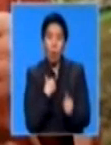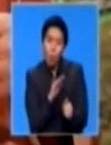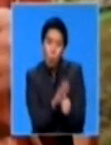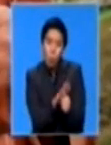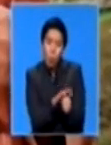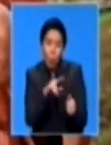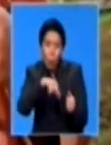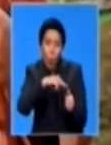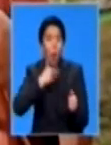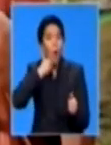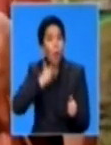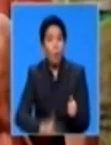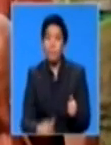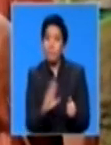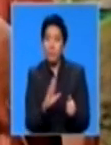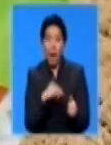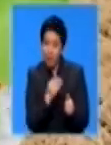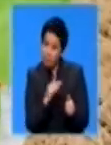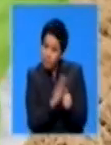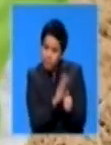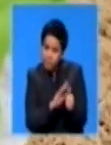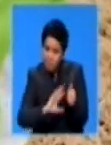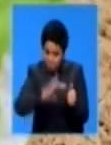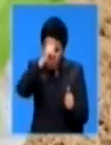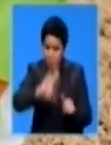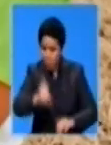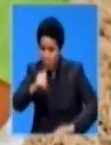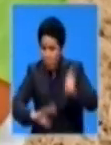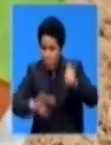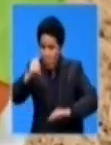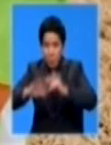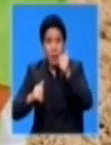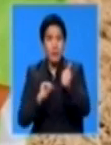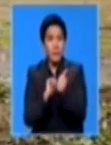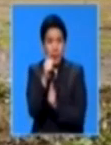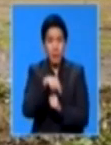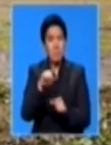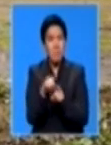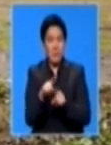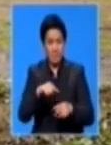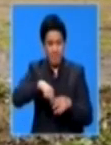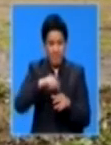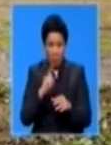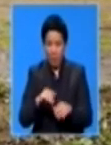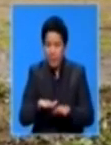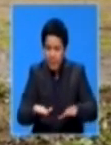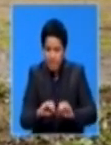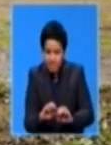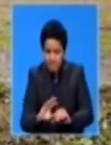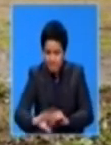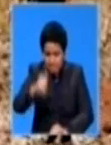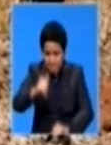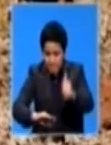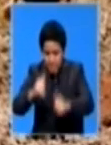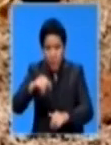ลกันไปตลอดไปวันหน้าเราโตไม่ทันเขาหรอกนะเราต้องสร้างการเติบโตจากภายในนะครับตั้งแต่เด็กตั้งแต่ชุมช